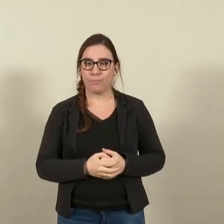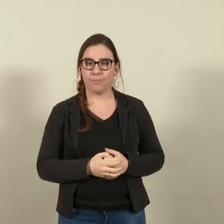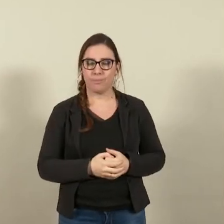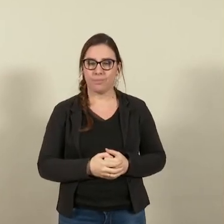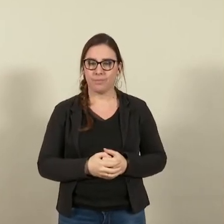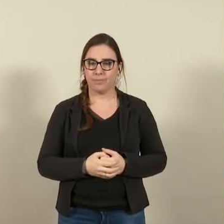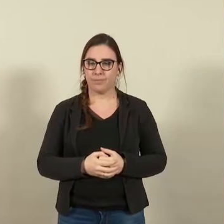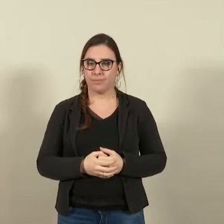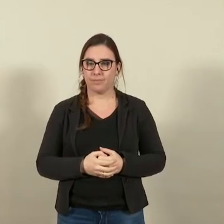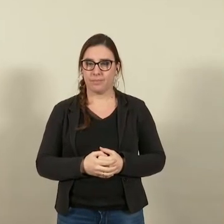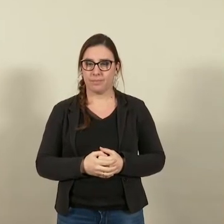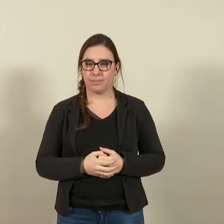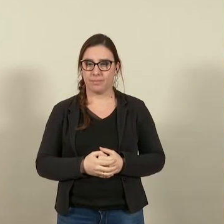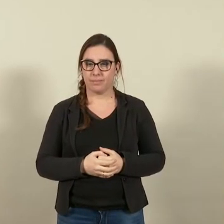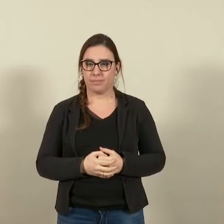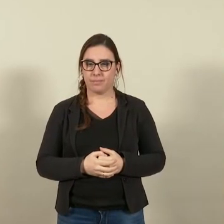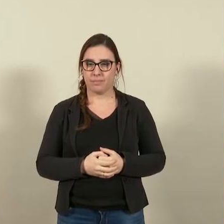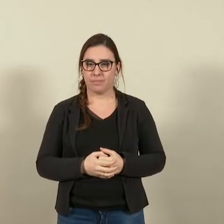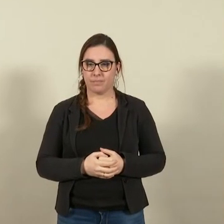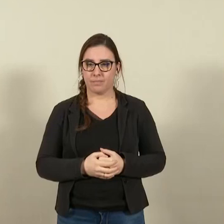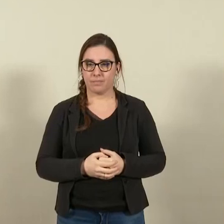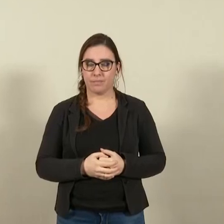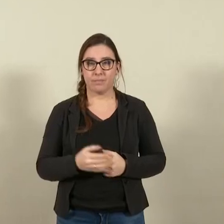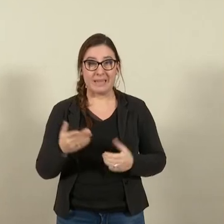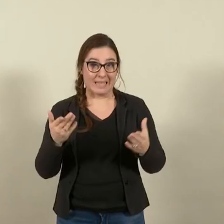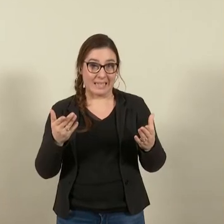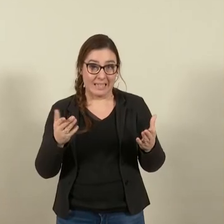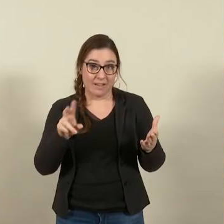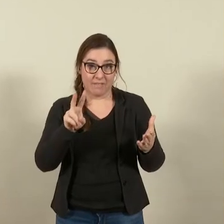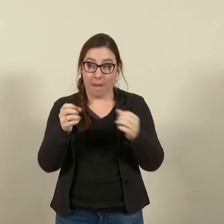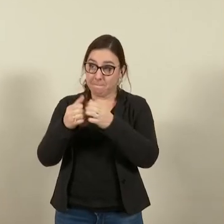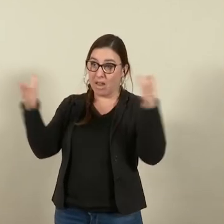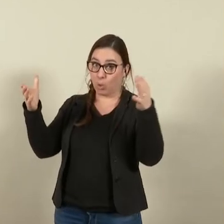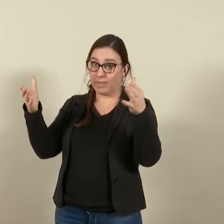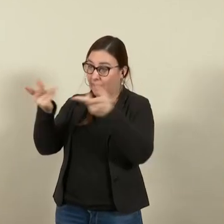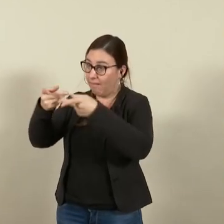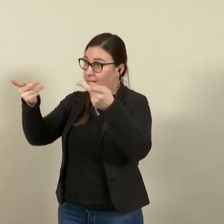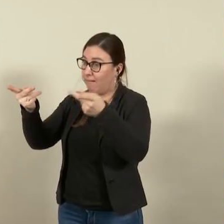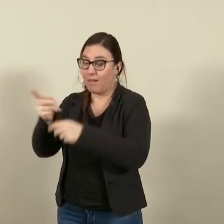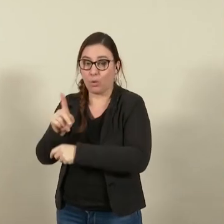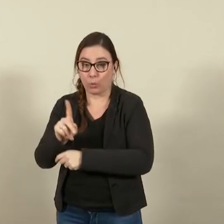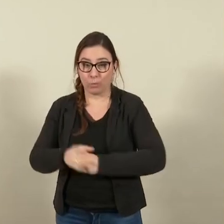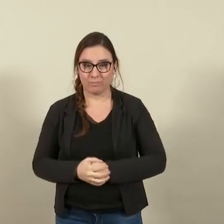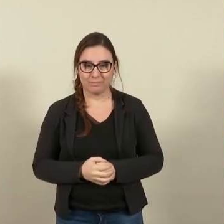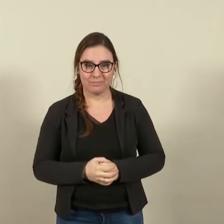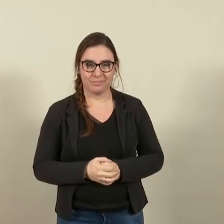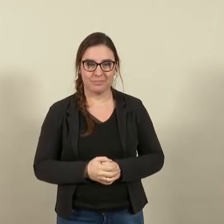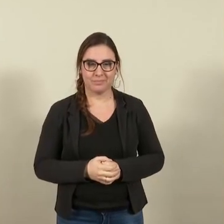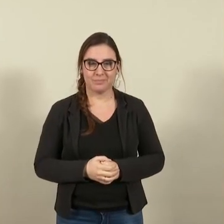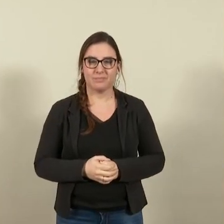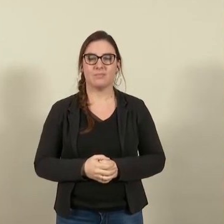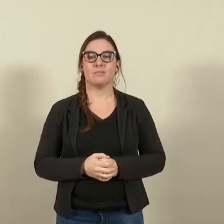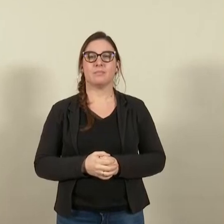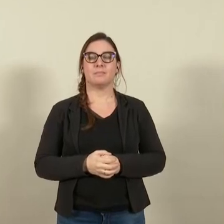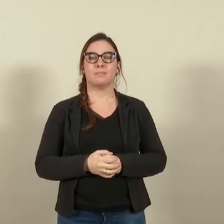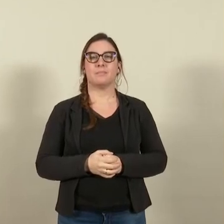si vous voulez ça va pour le coup pas s'adresser à la majorité euh en fait c'est